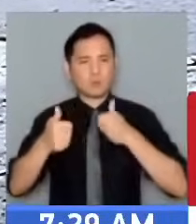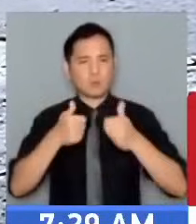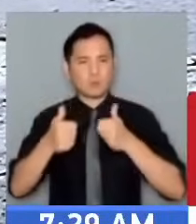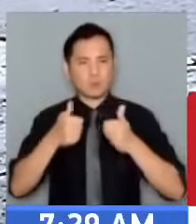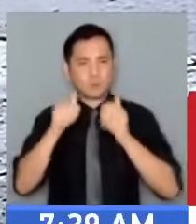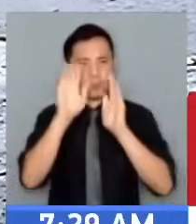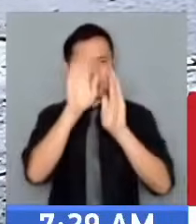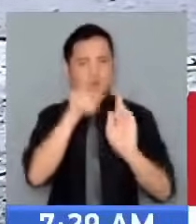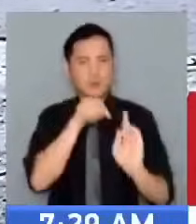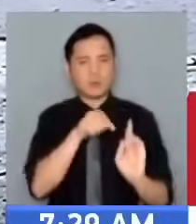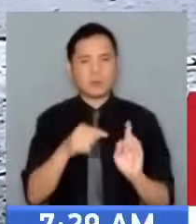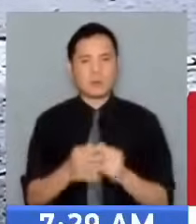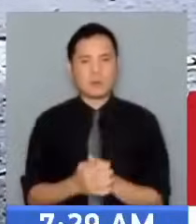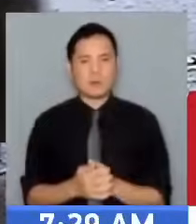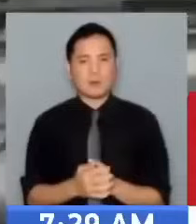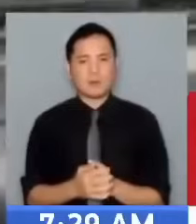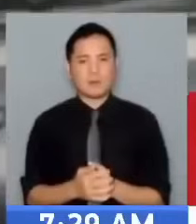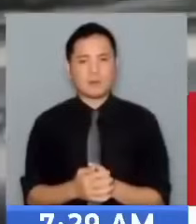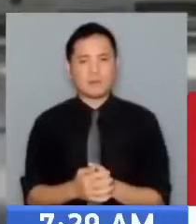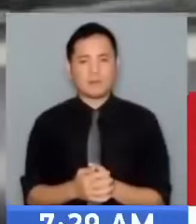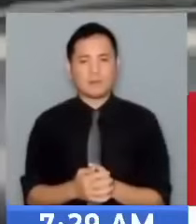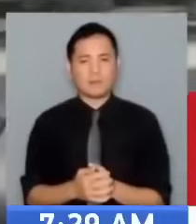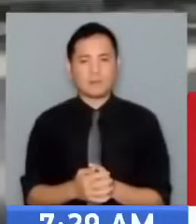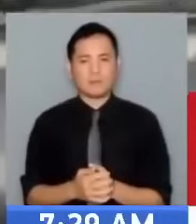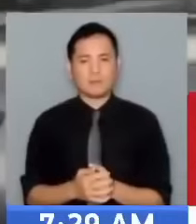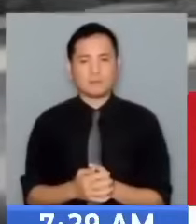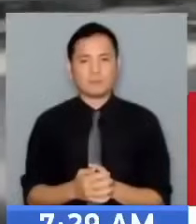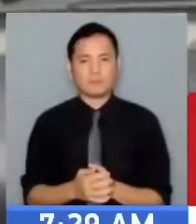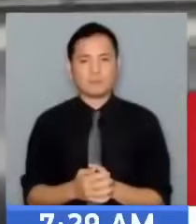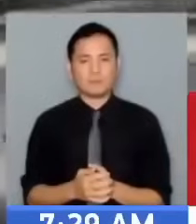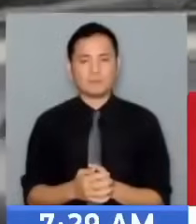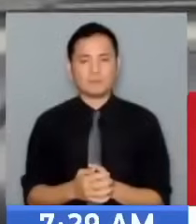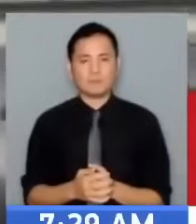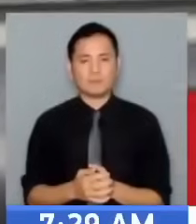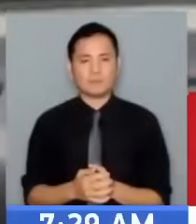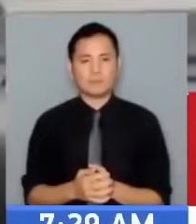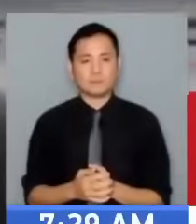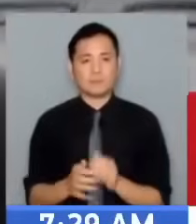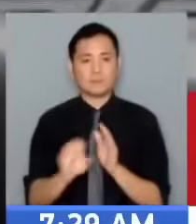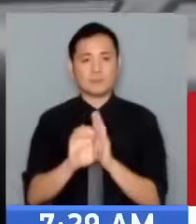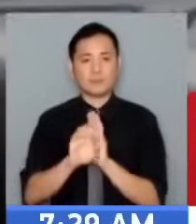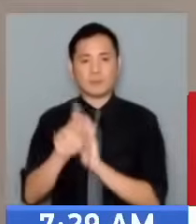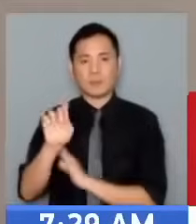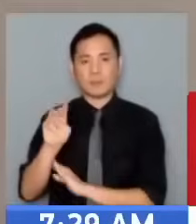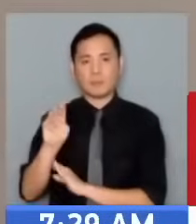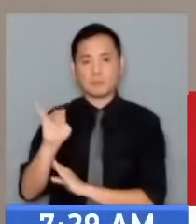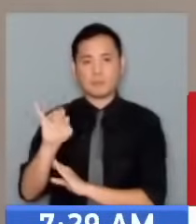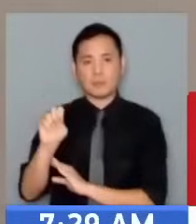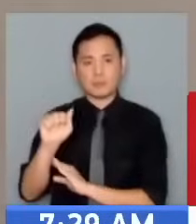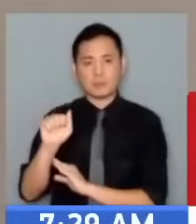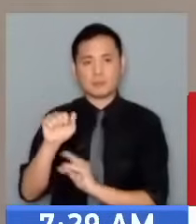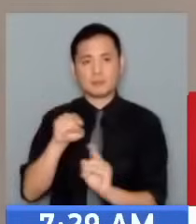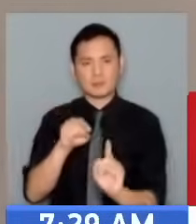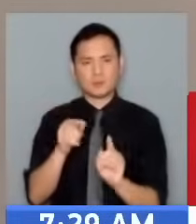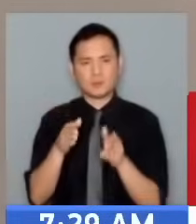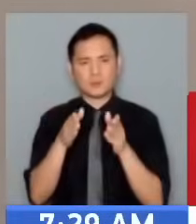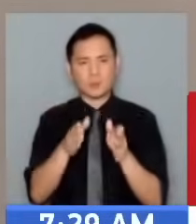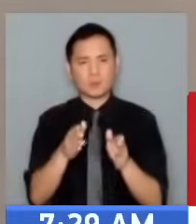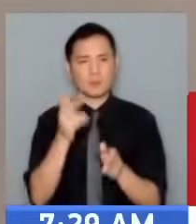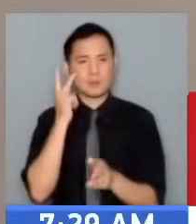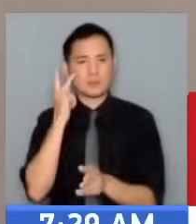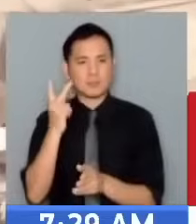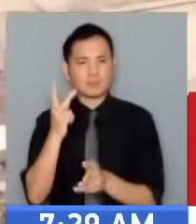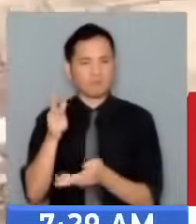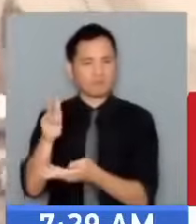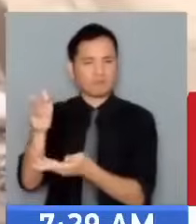sa kalsada sa camias road Inabutan ang nakaparada sa bangketang isang kotse at motorsiklo dumating naman ang mga